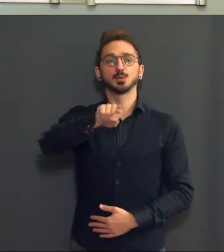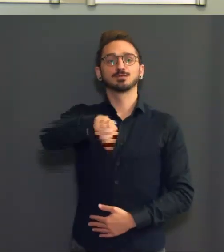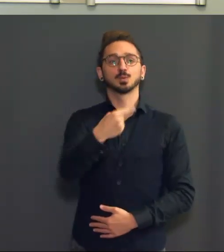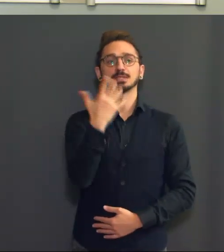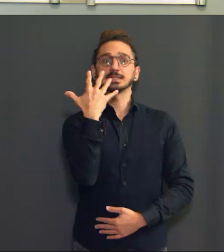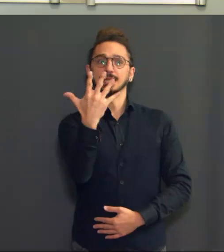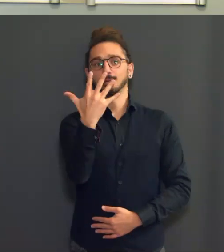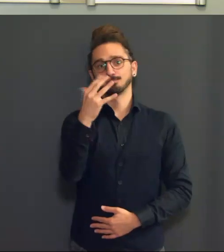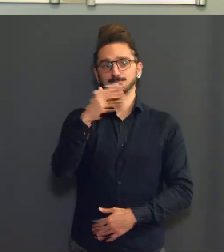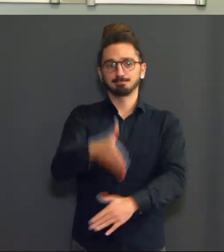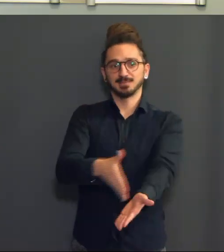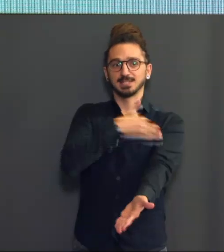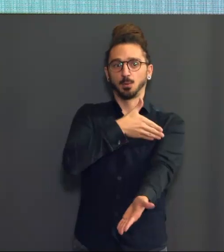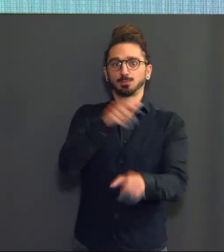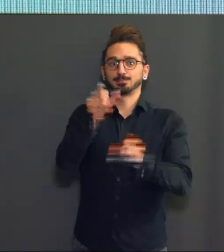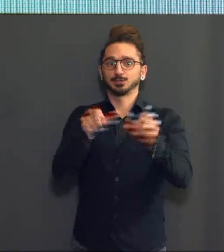première injection.